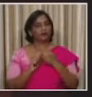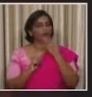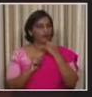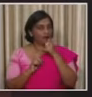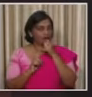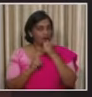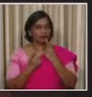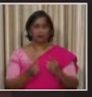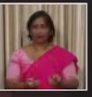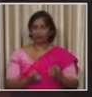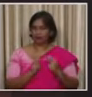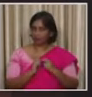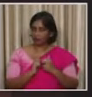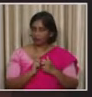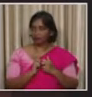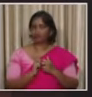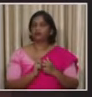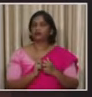ජල ගැටලු තියෙනවා